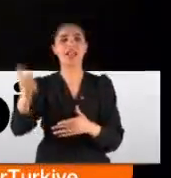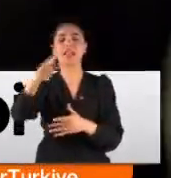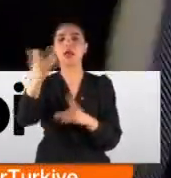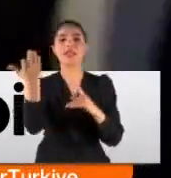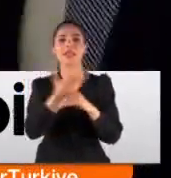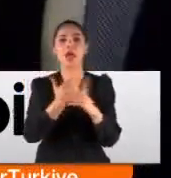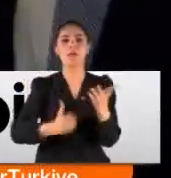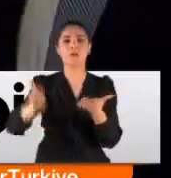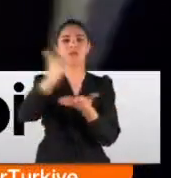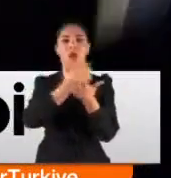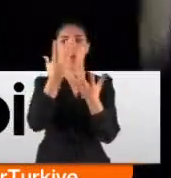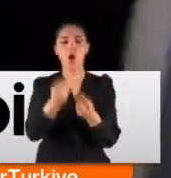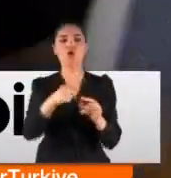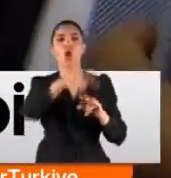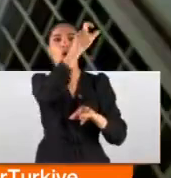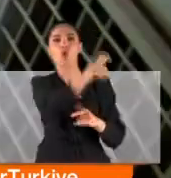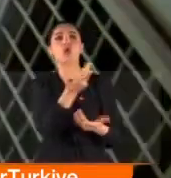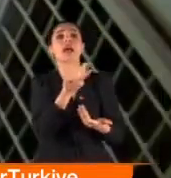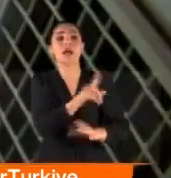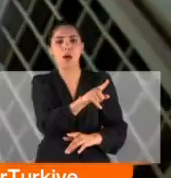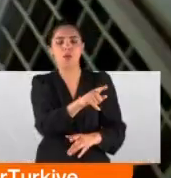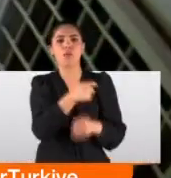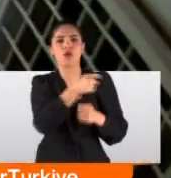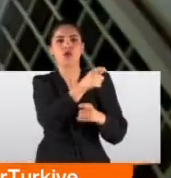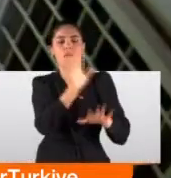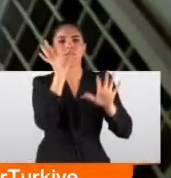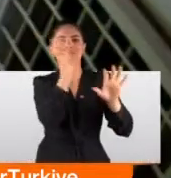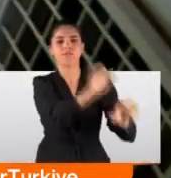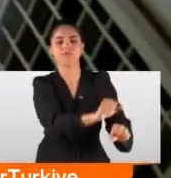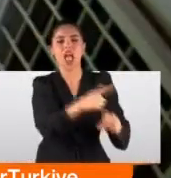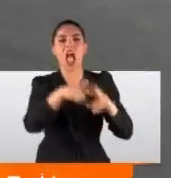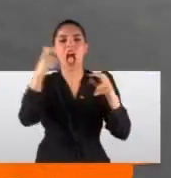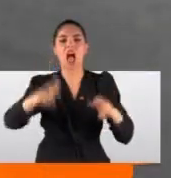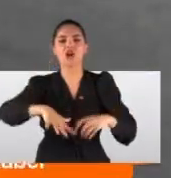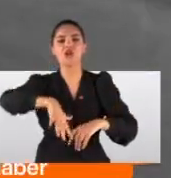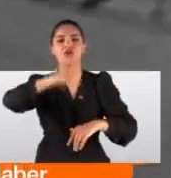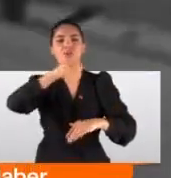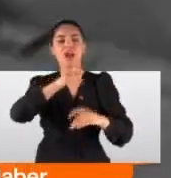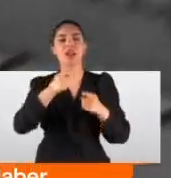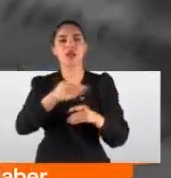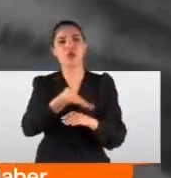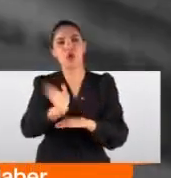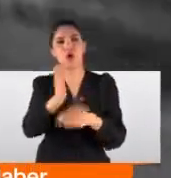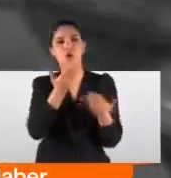istenen Hulusi Akar bunu kabul etmeyince rehin alındı ve Akıncı üssüne götürüldü.